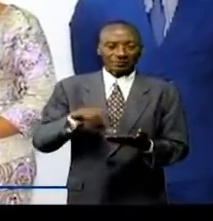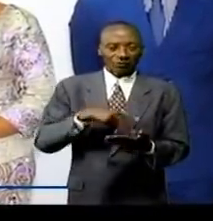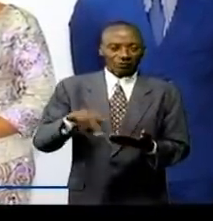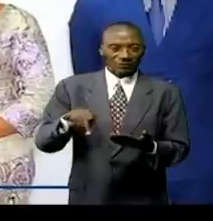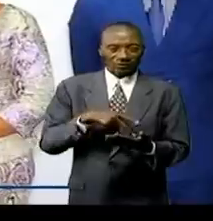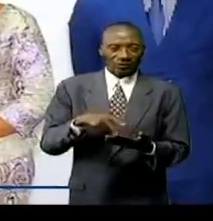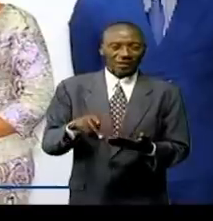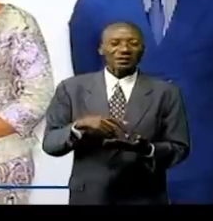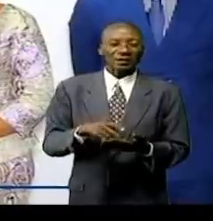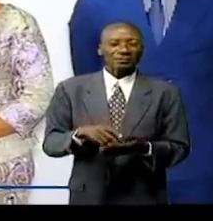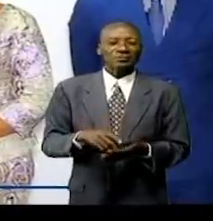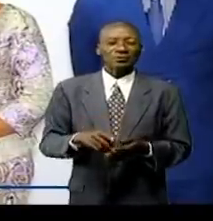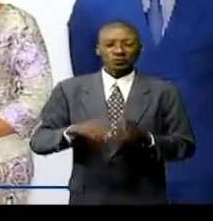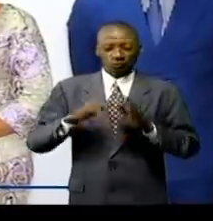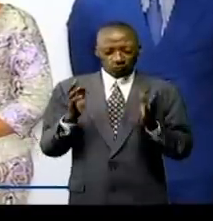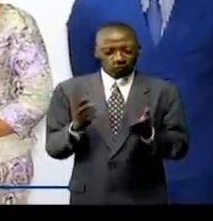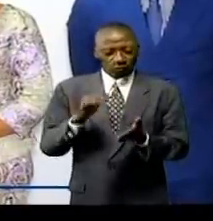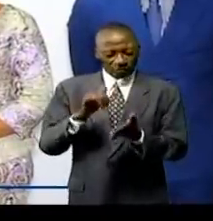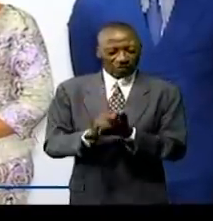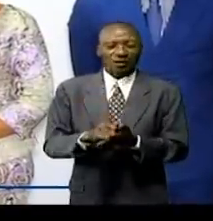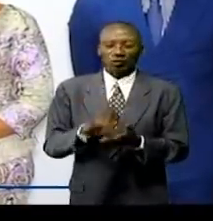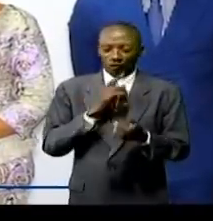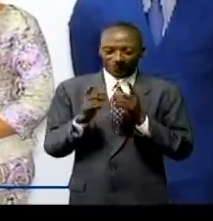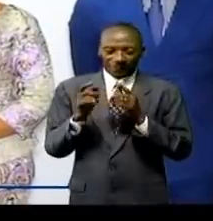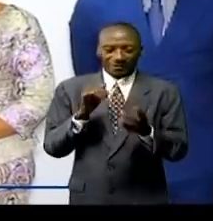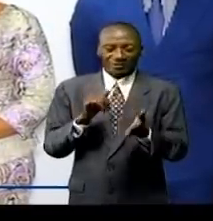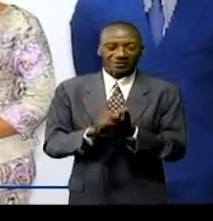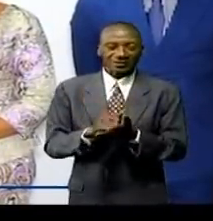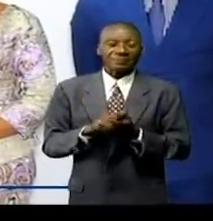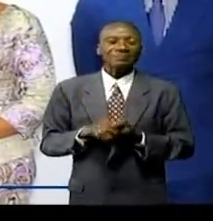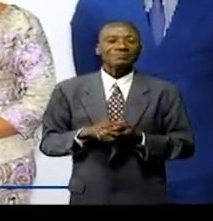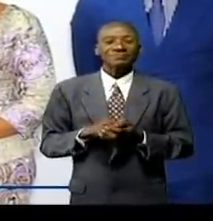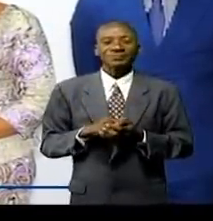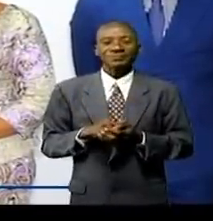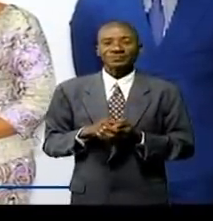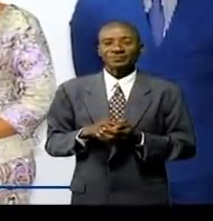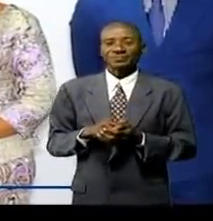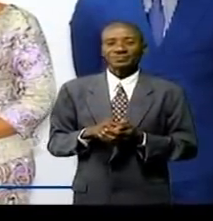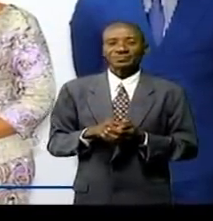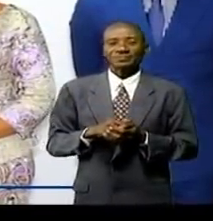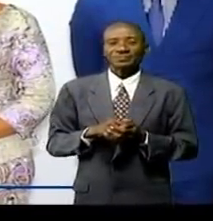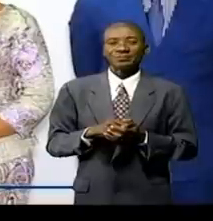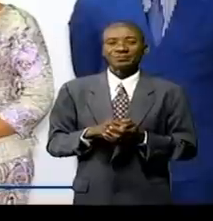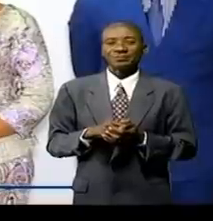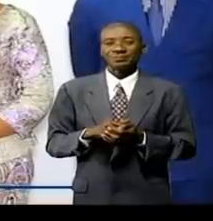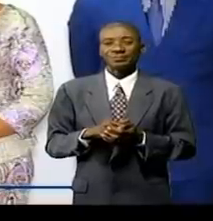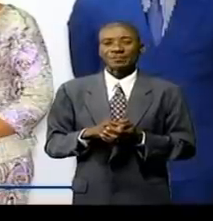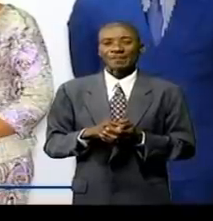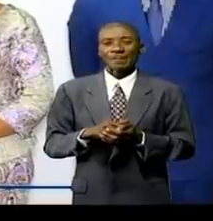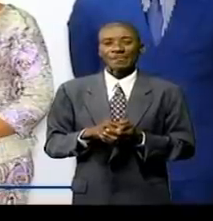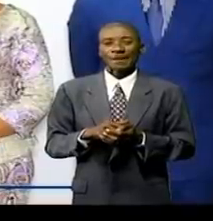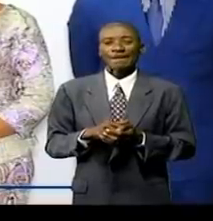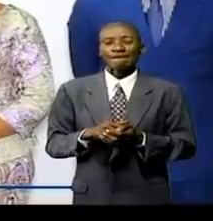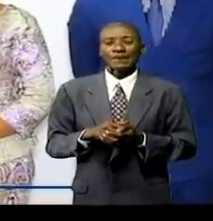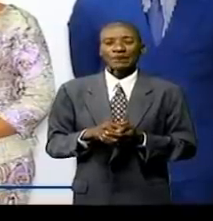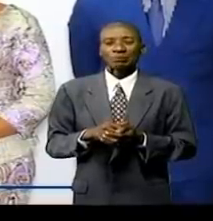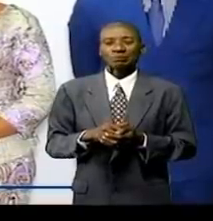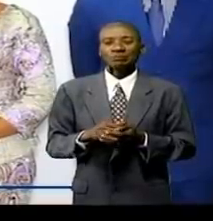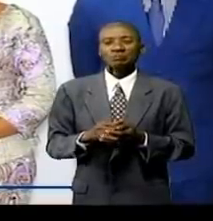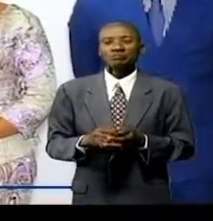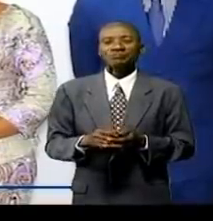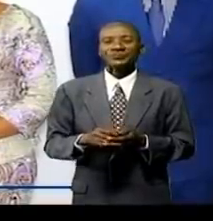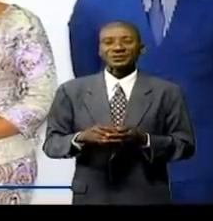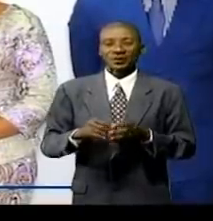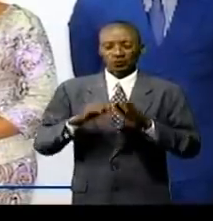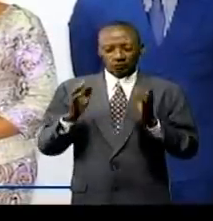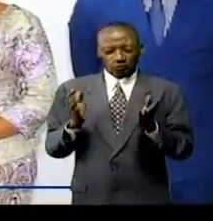bien informés sur tous les besoins, mais aussi sur les façons dont les besoins sont remplis ici, ce qui nous permet de